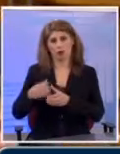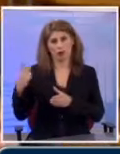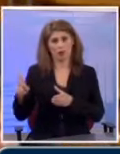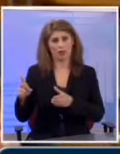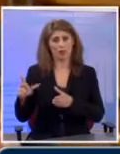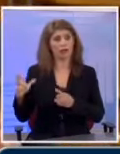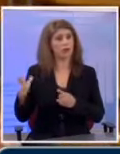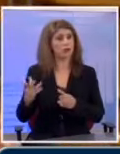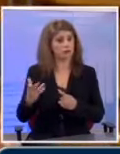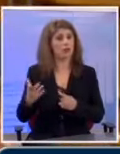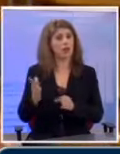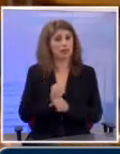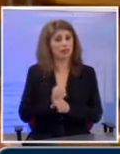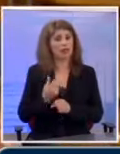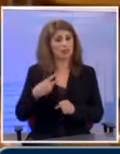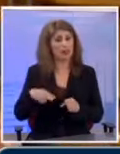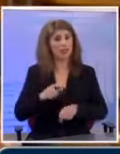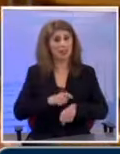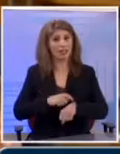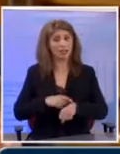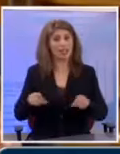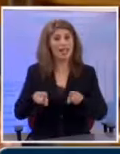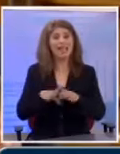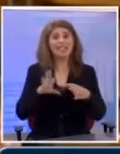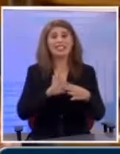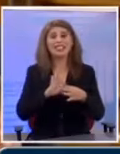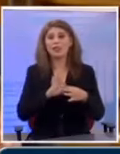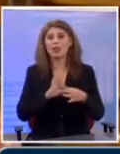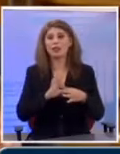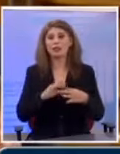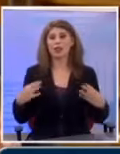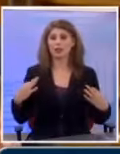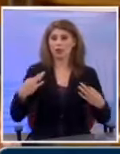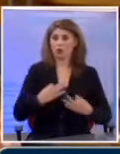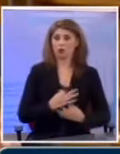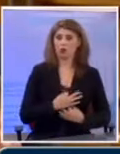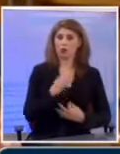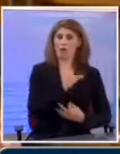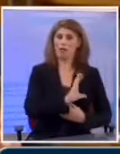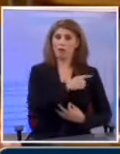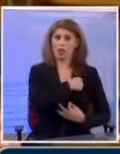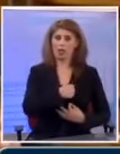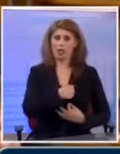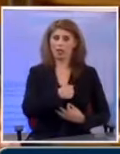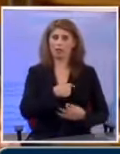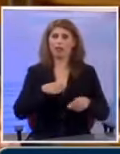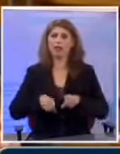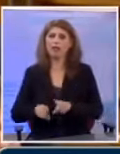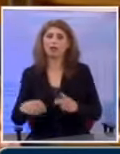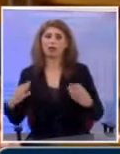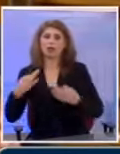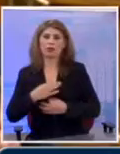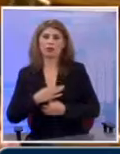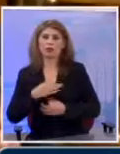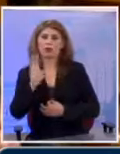να καταφέρει την ίδια στιγμή να συνδυάσει και το κουστούμι του ευρωπαϊκού ηγέτη, αλλά και το κουστούμι του